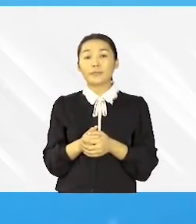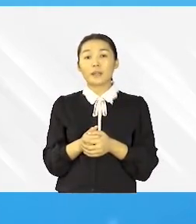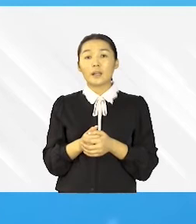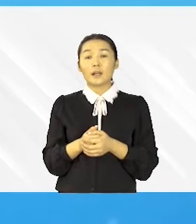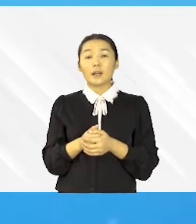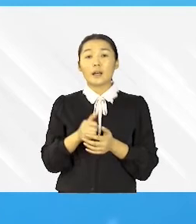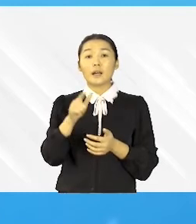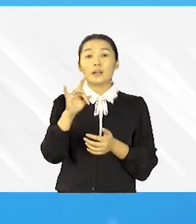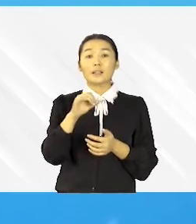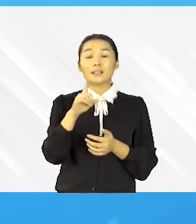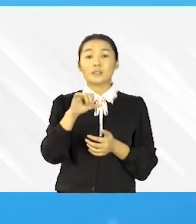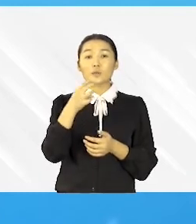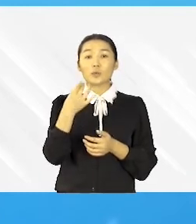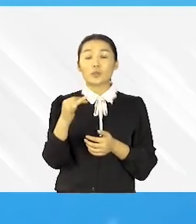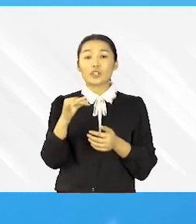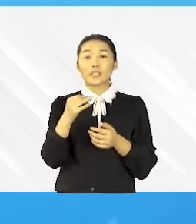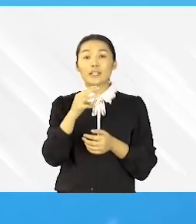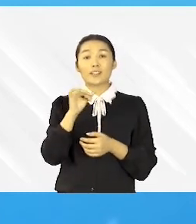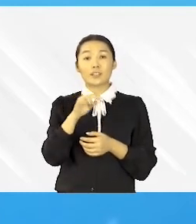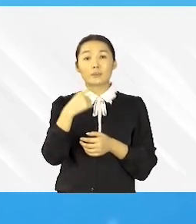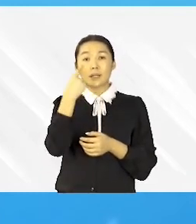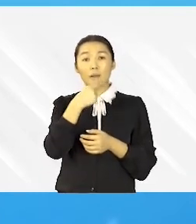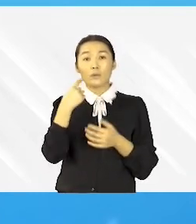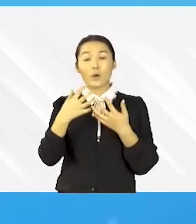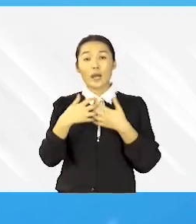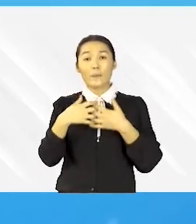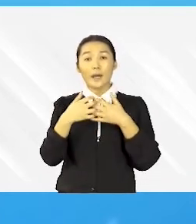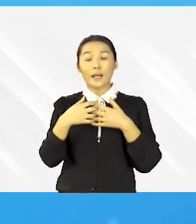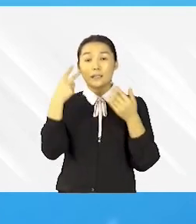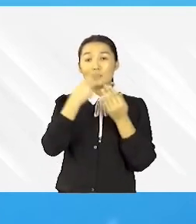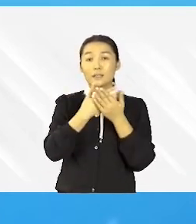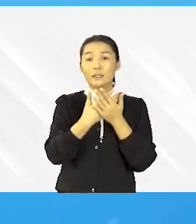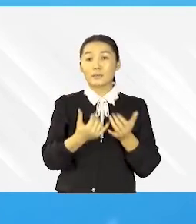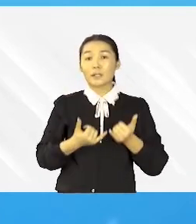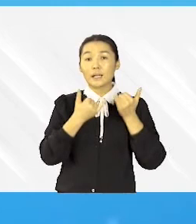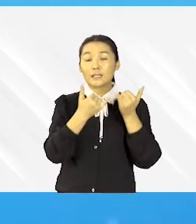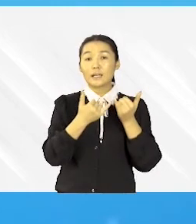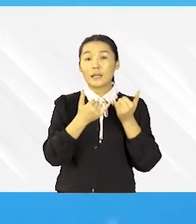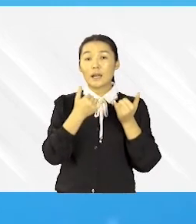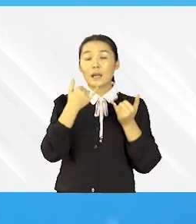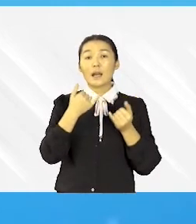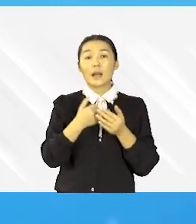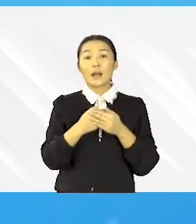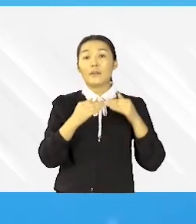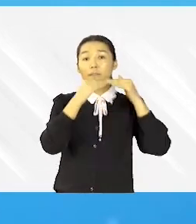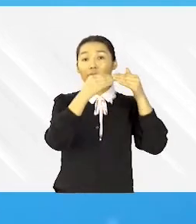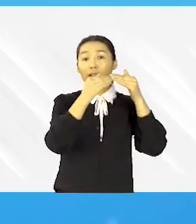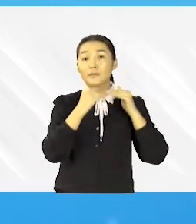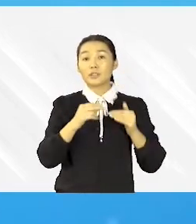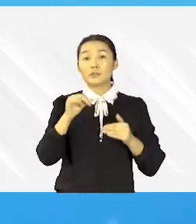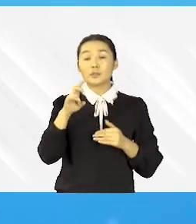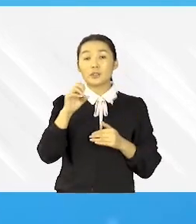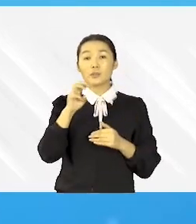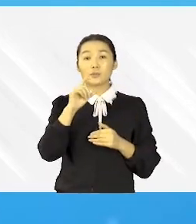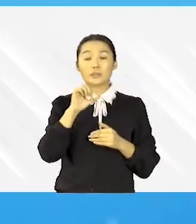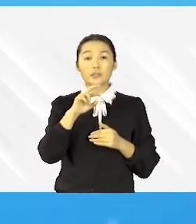Грызущий тип ротового аппарата выглядит так благодаря выраженным верхним и нижним челюстям. Верхние челюсти,